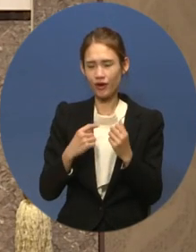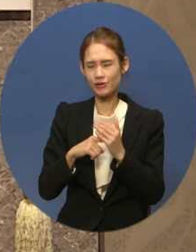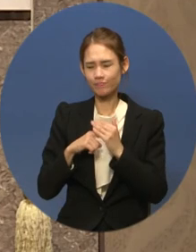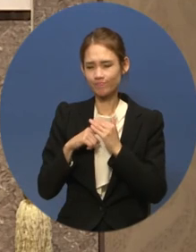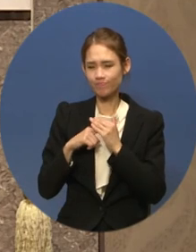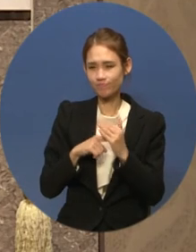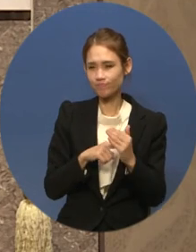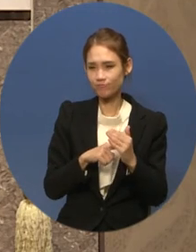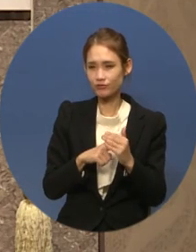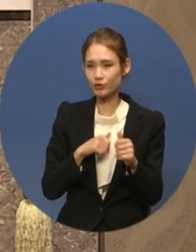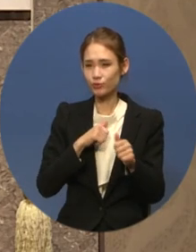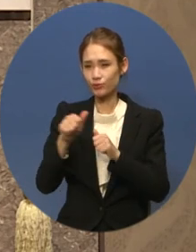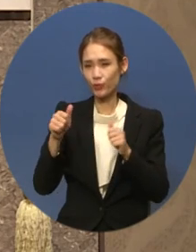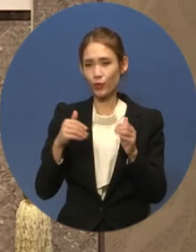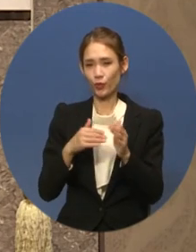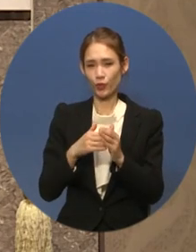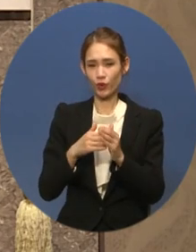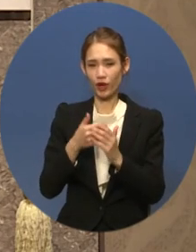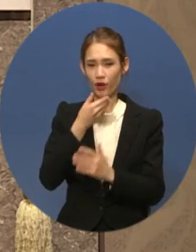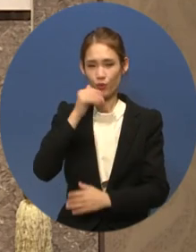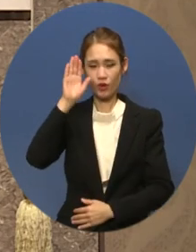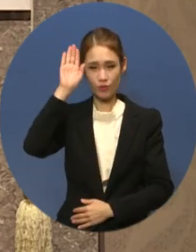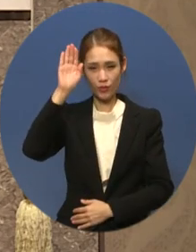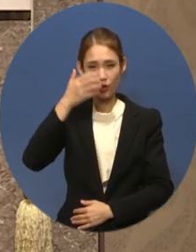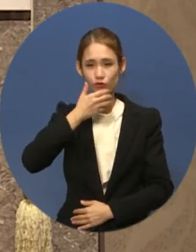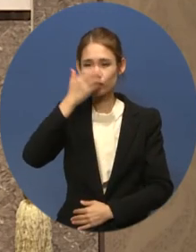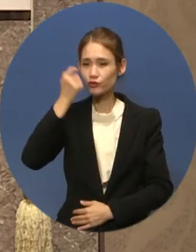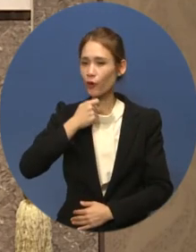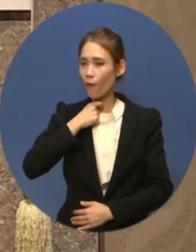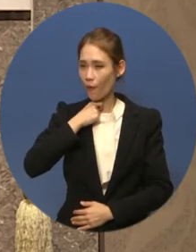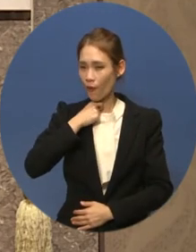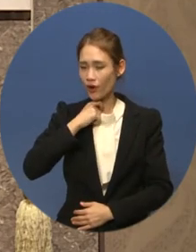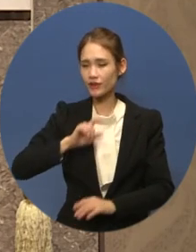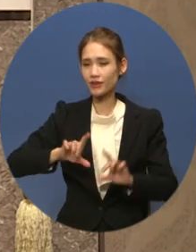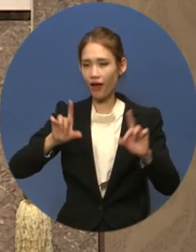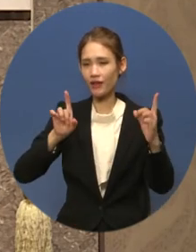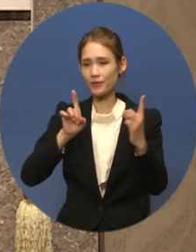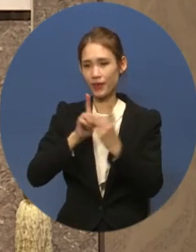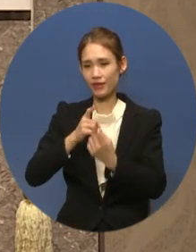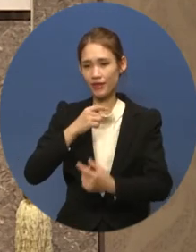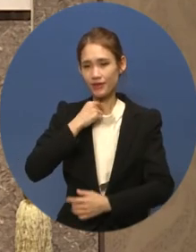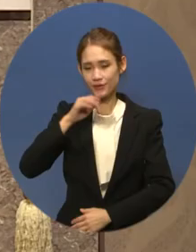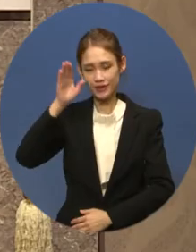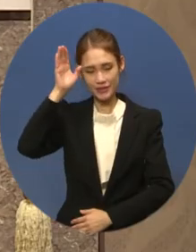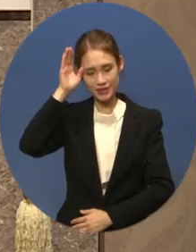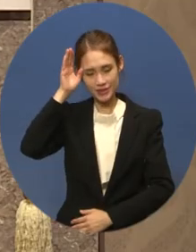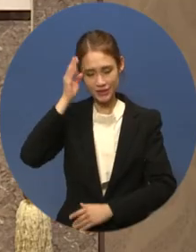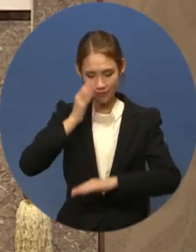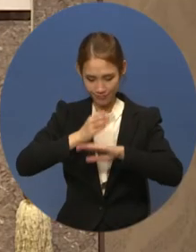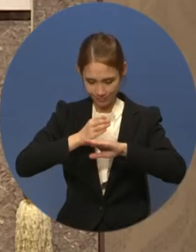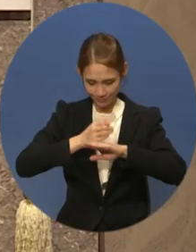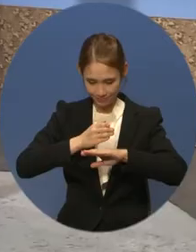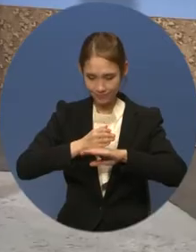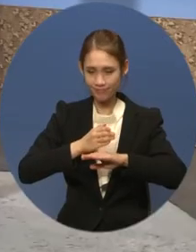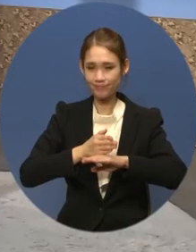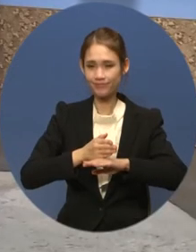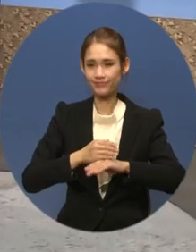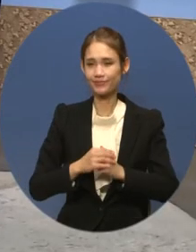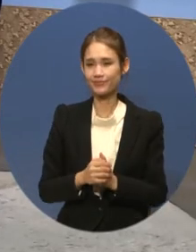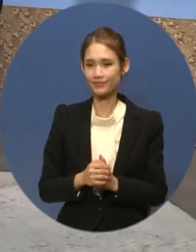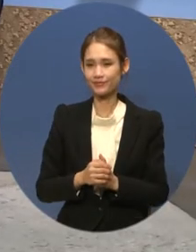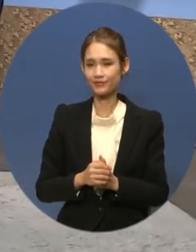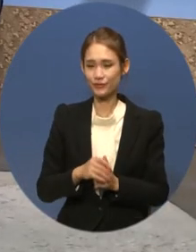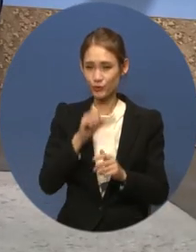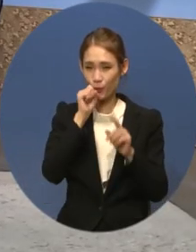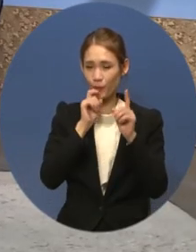넘어서 우리 뭐 또 행복한 미래를 꿈 볼 수 있는 그런 날이 곧 오기를 기대합니다 회사 합니다 네